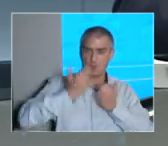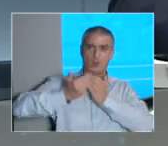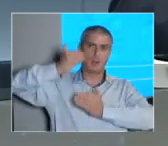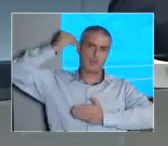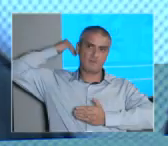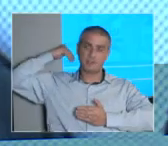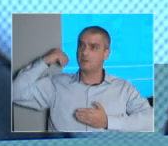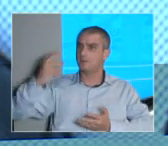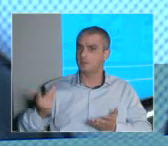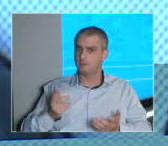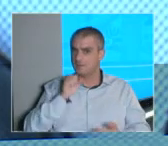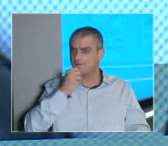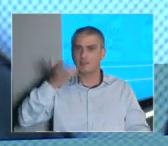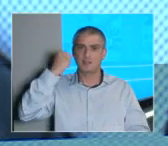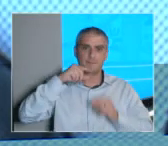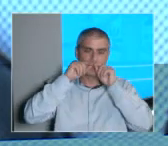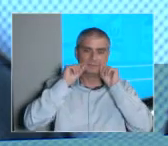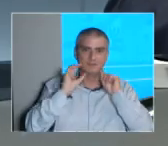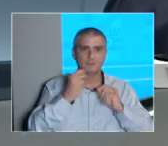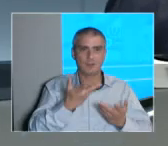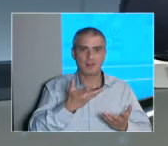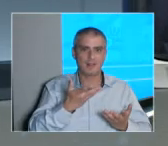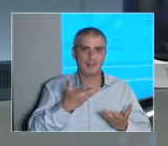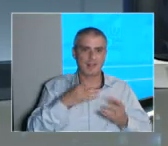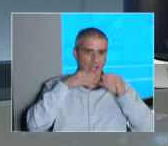קודם? זה נראה לי ותיק יותר מהשפם של פרץ.